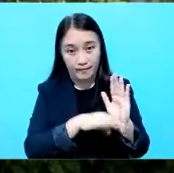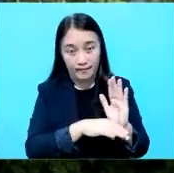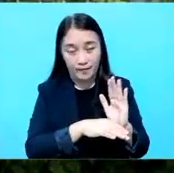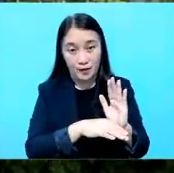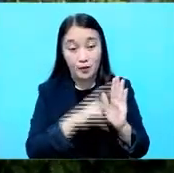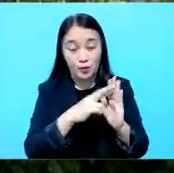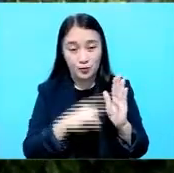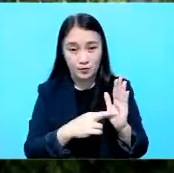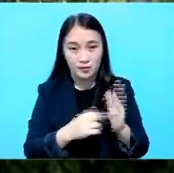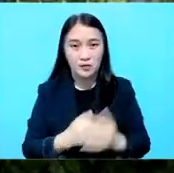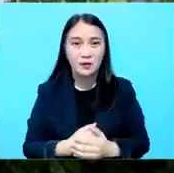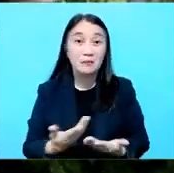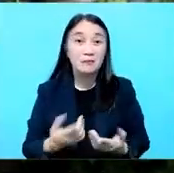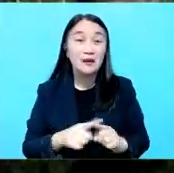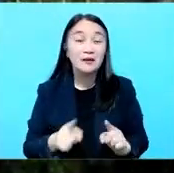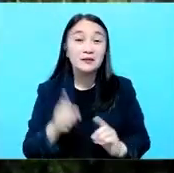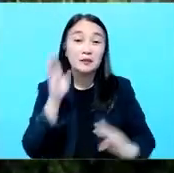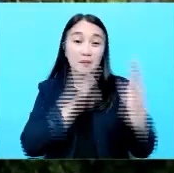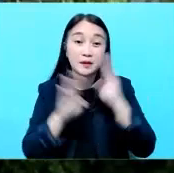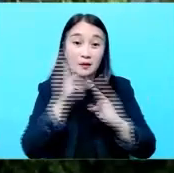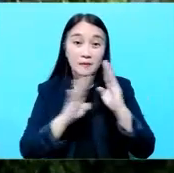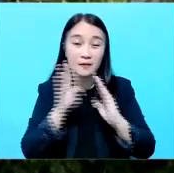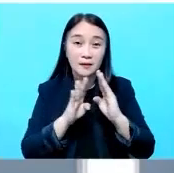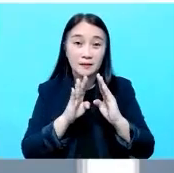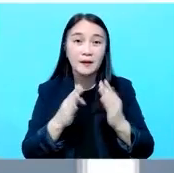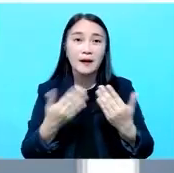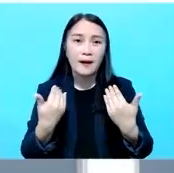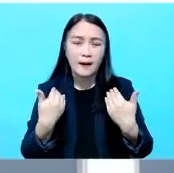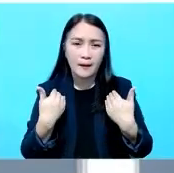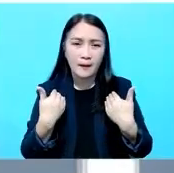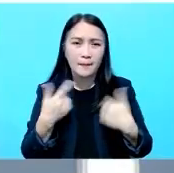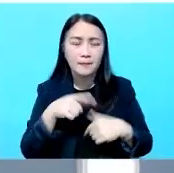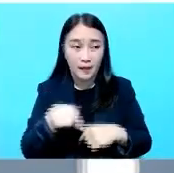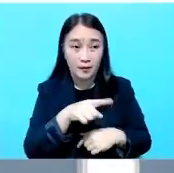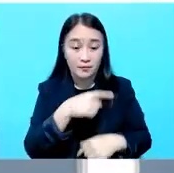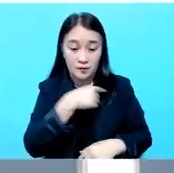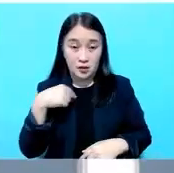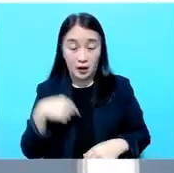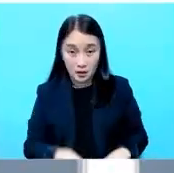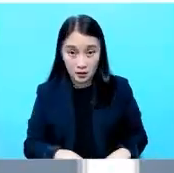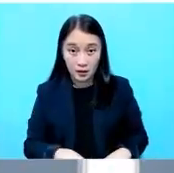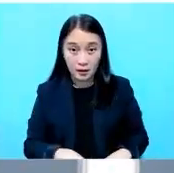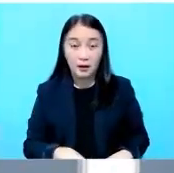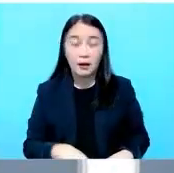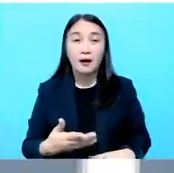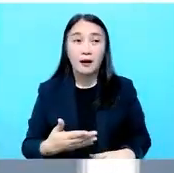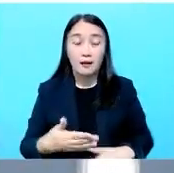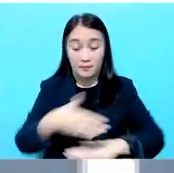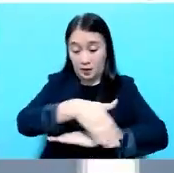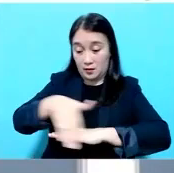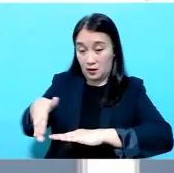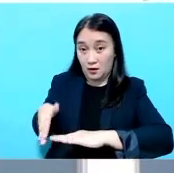Ang problema, kailangan ding isaalang-alang sa code of conduct ang China na pinakamalaki ang inaangking teritoryo sa South China